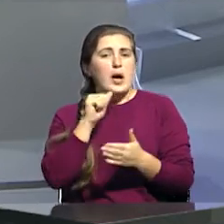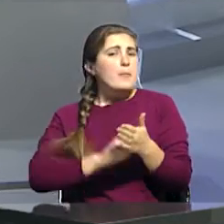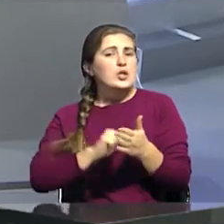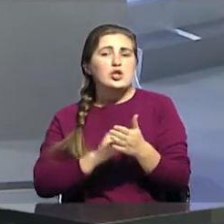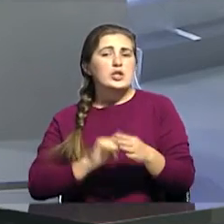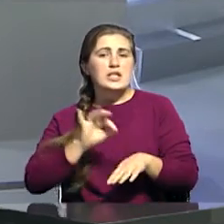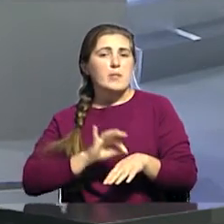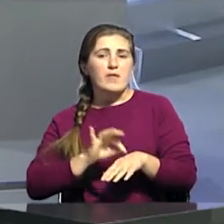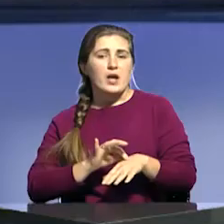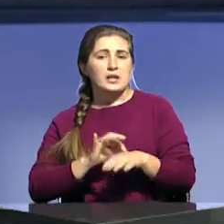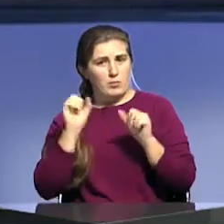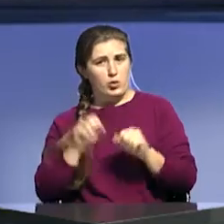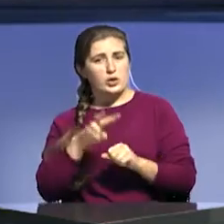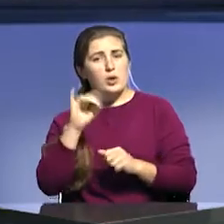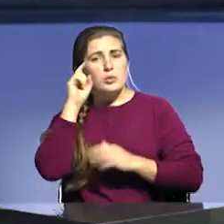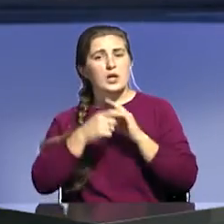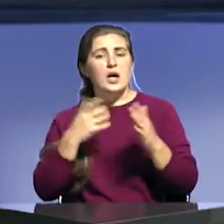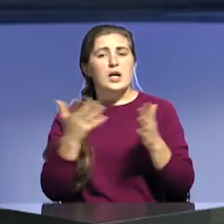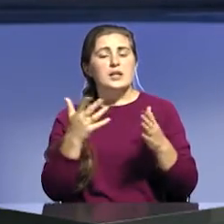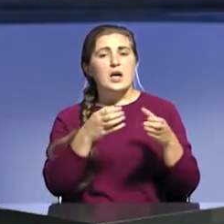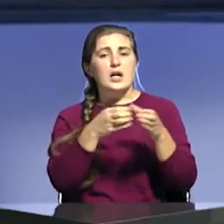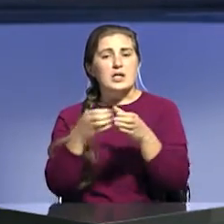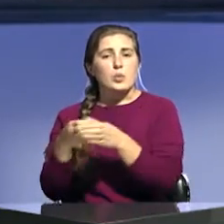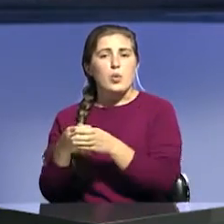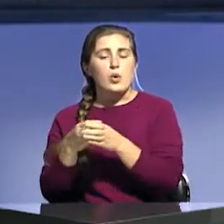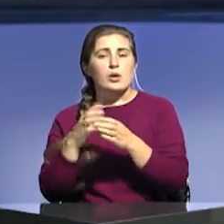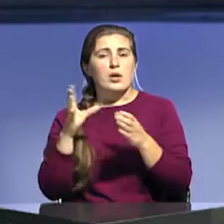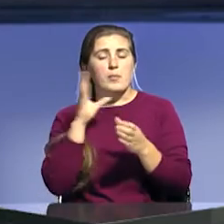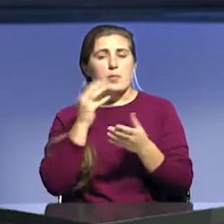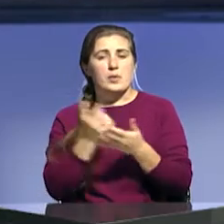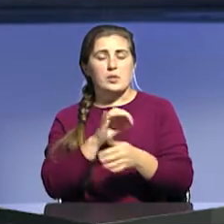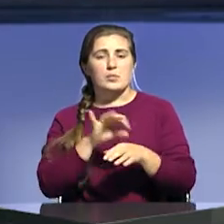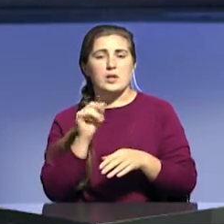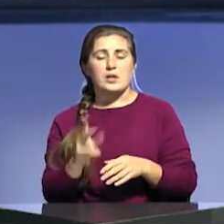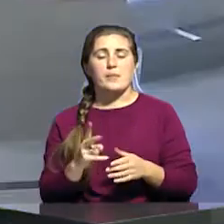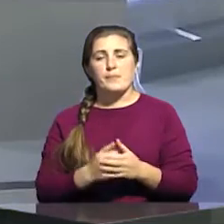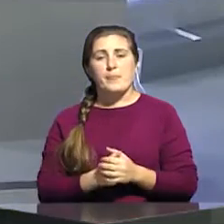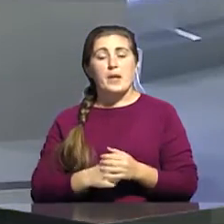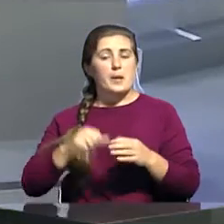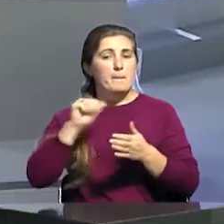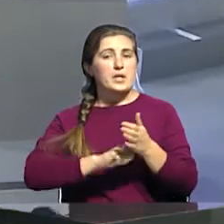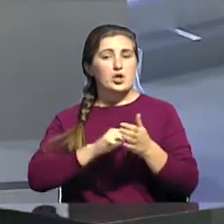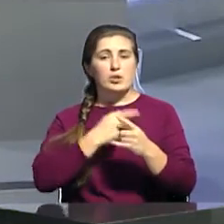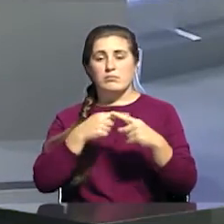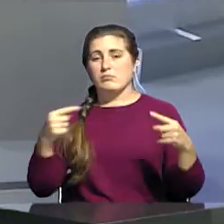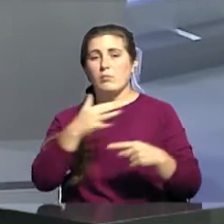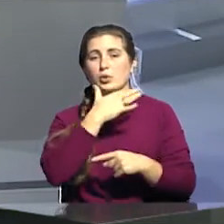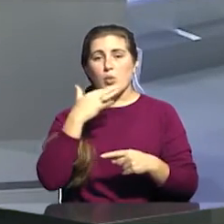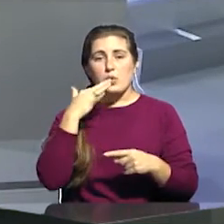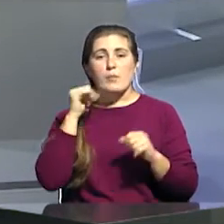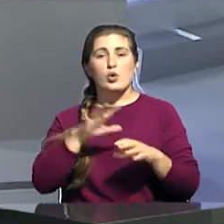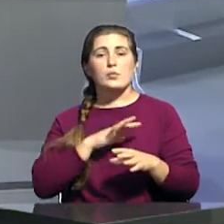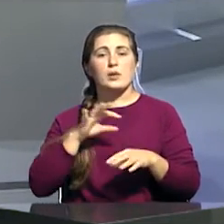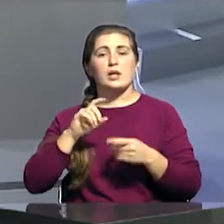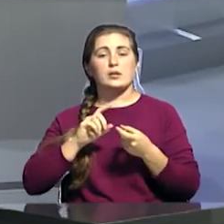этого заболевания можно ли определить? Какие категории в большей степени подвержены? Причин много. Причины могут быть